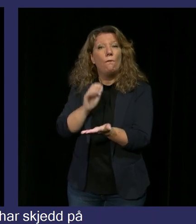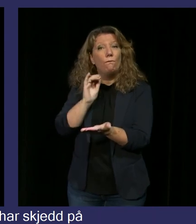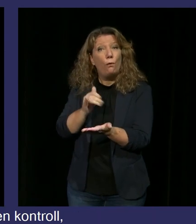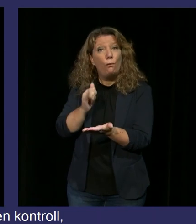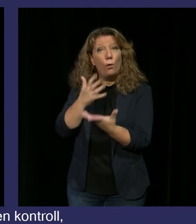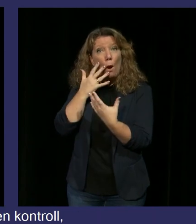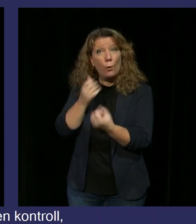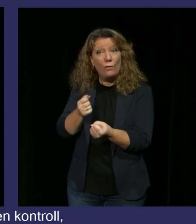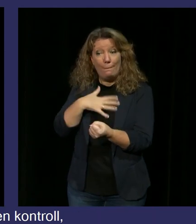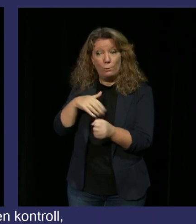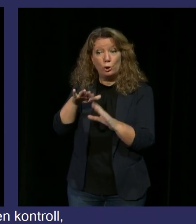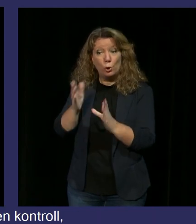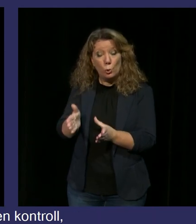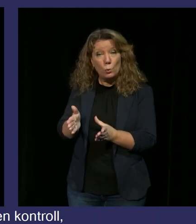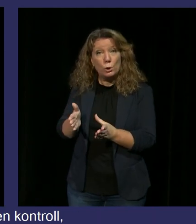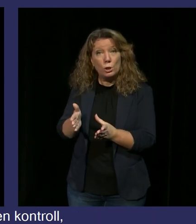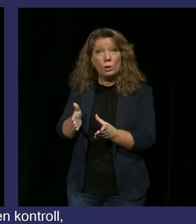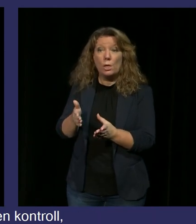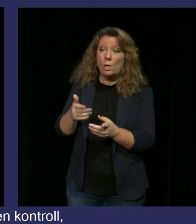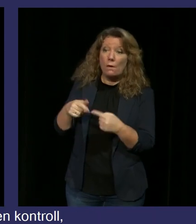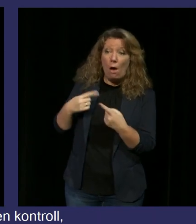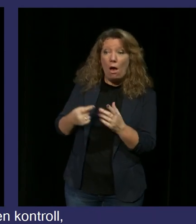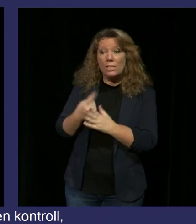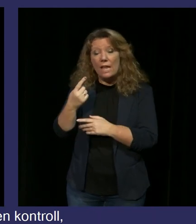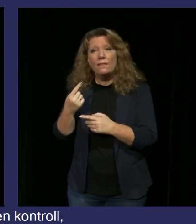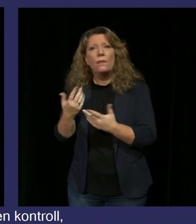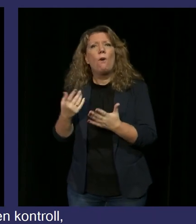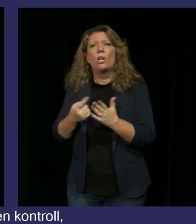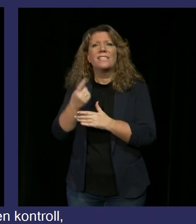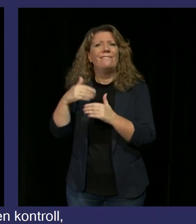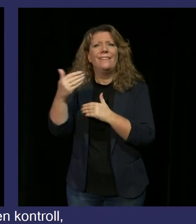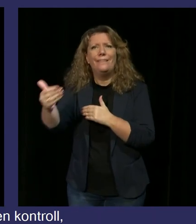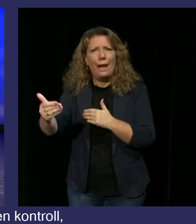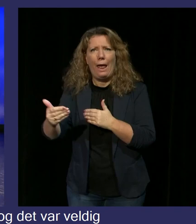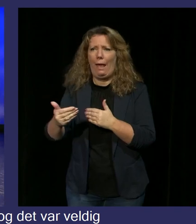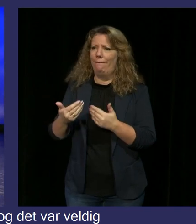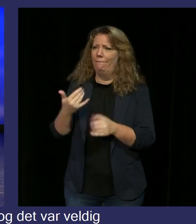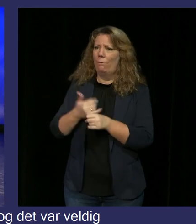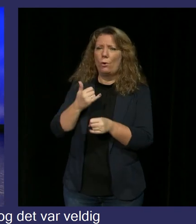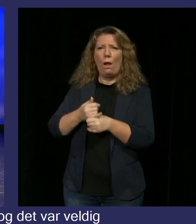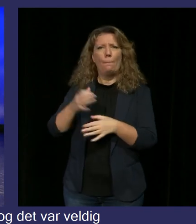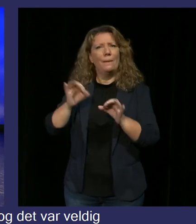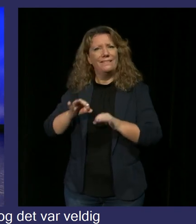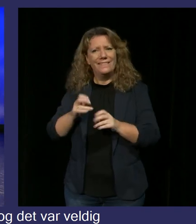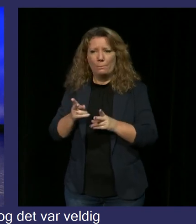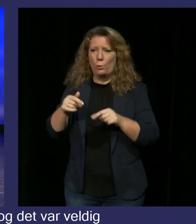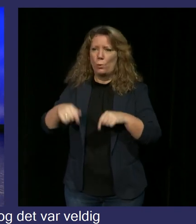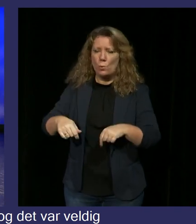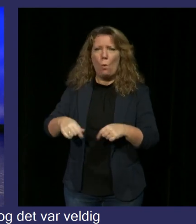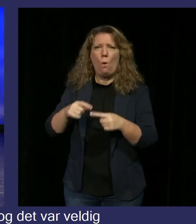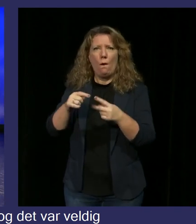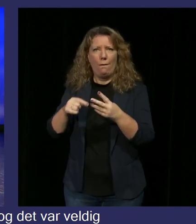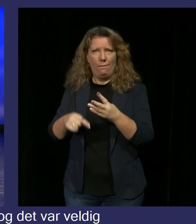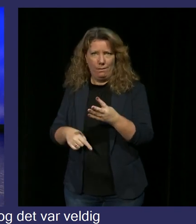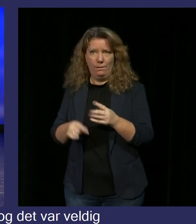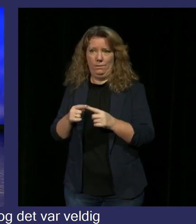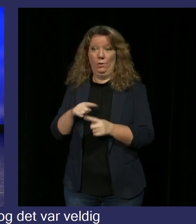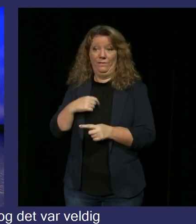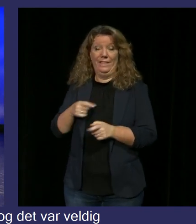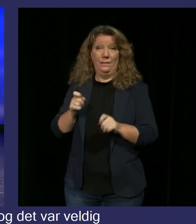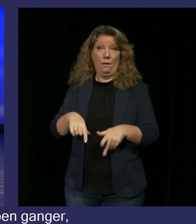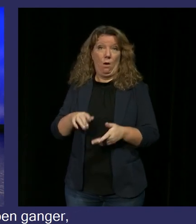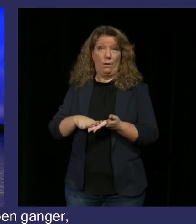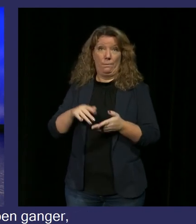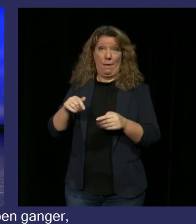nå? Og når burde du gå til fastlegen for en kontroll, og hvilke medisiner står du på nå? Altså det begynte vi med den gangen, og det var veldig viktig for